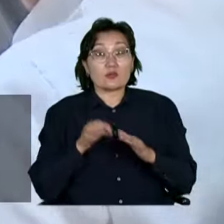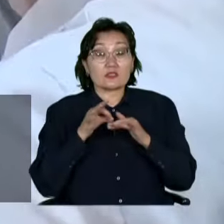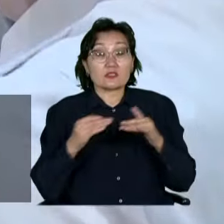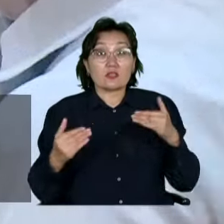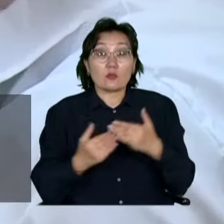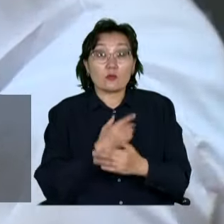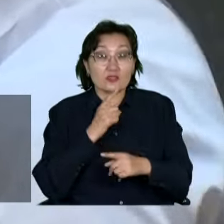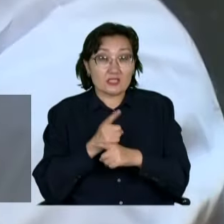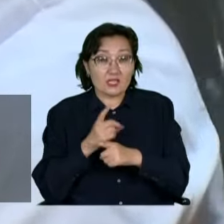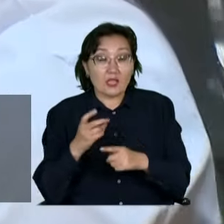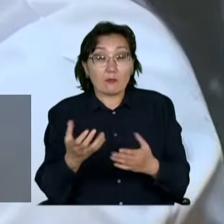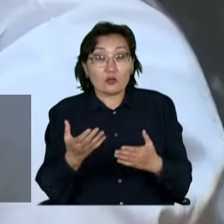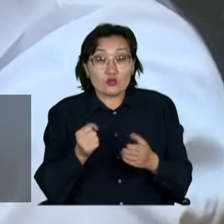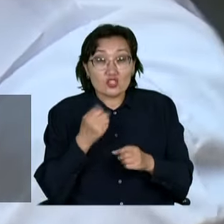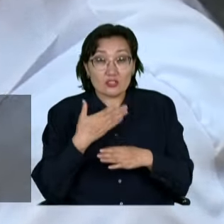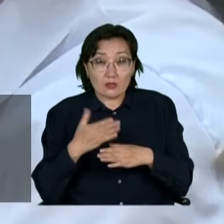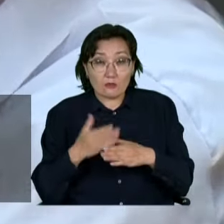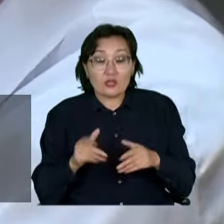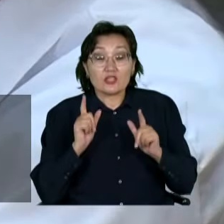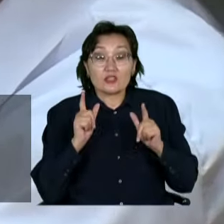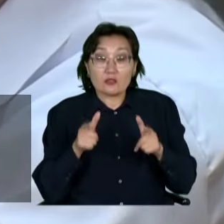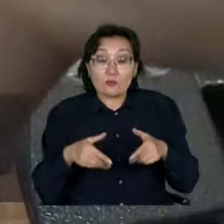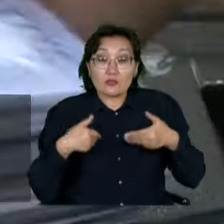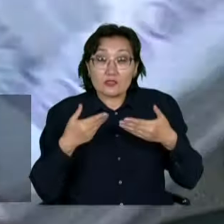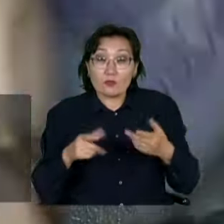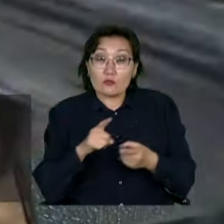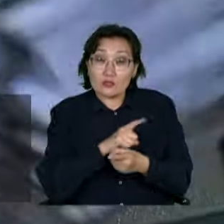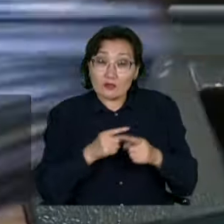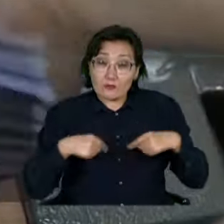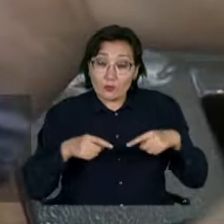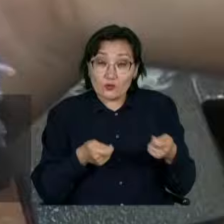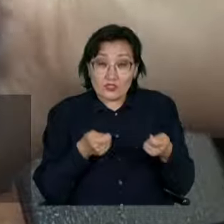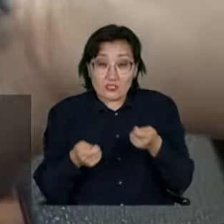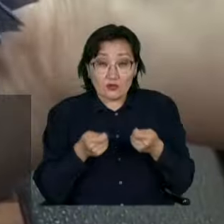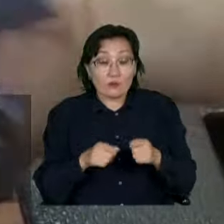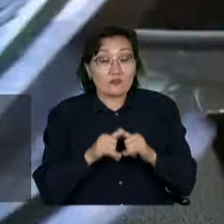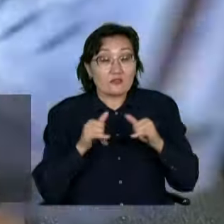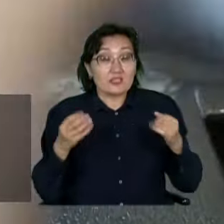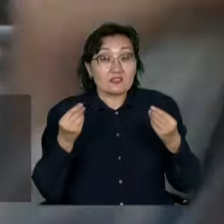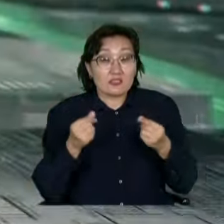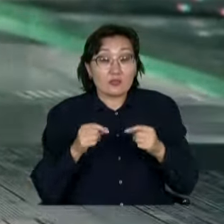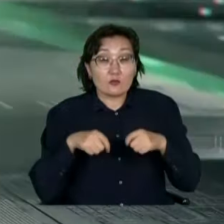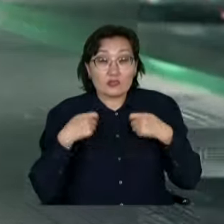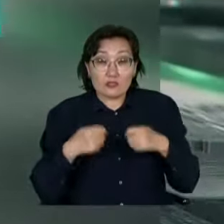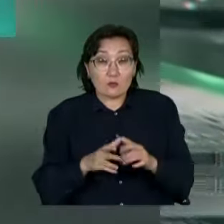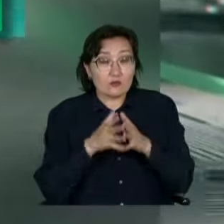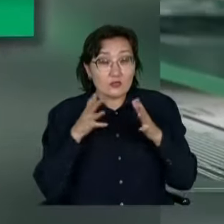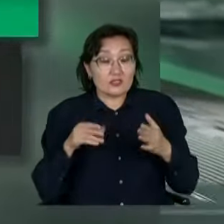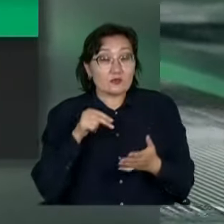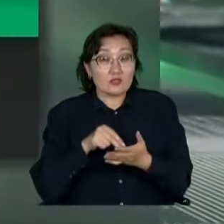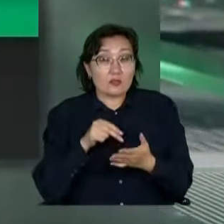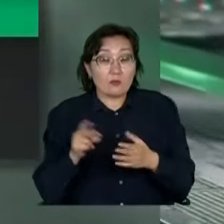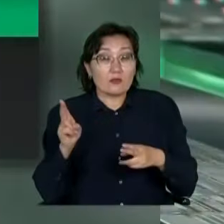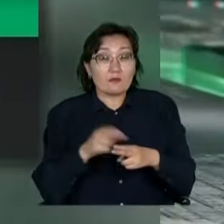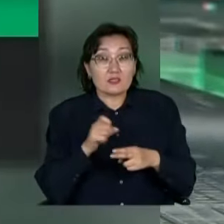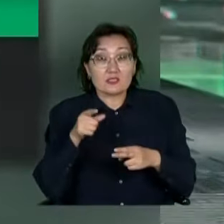новые ограничения на кредиты. Согласно предложенным изменениям Агентства по регулированию и развитию финансового рынка, максимальная сумма